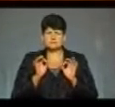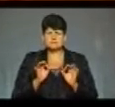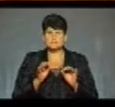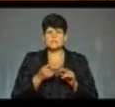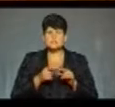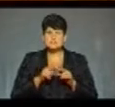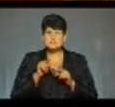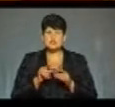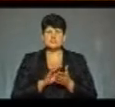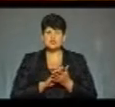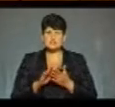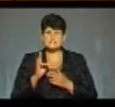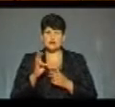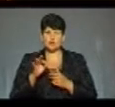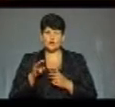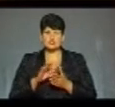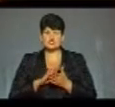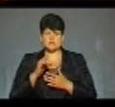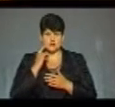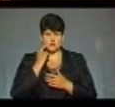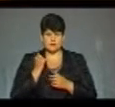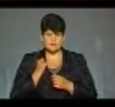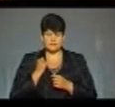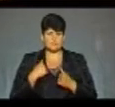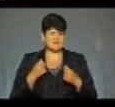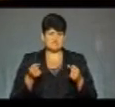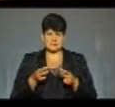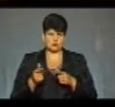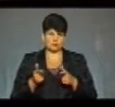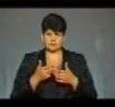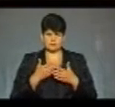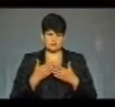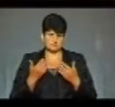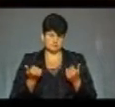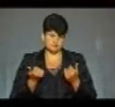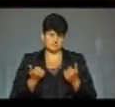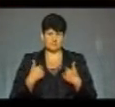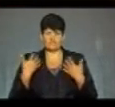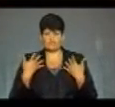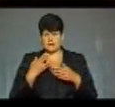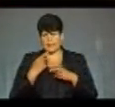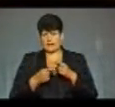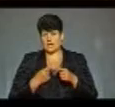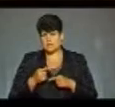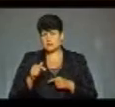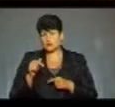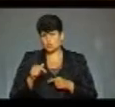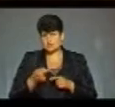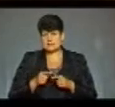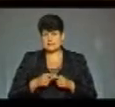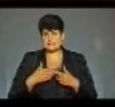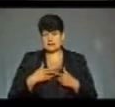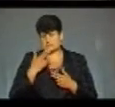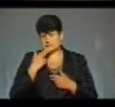знаєте, як кажуть, чиста нота, то чиста совість. Знаєте, ми спеціально не готовимося, тому що ми вже традиційно тут, це для нас